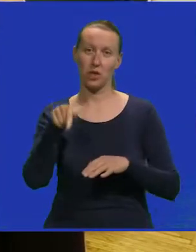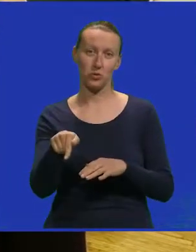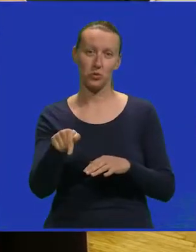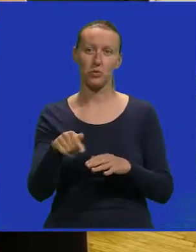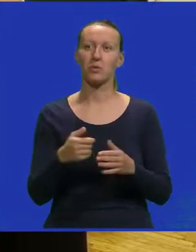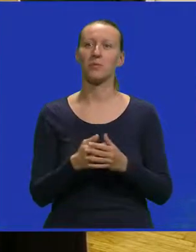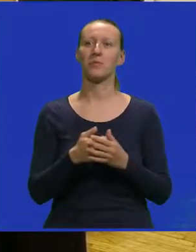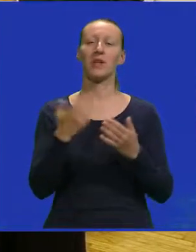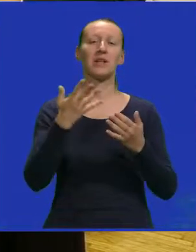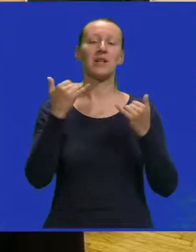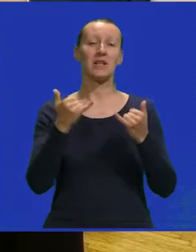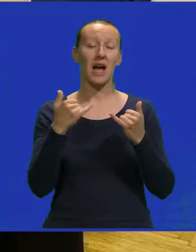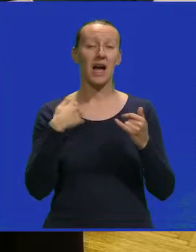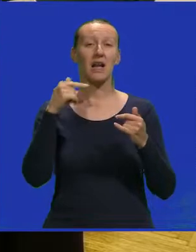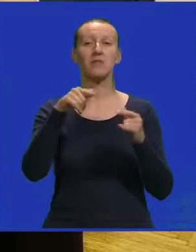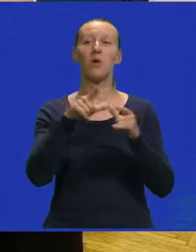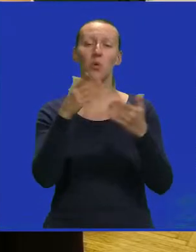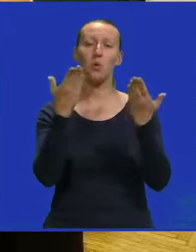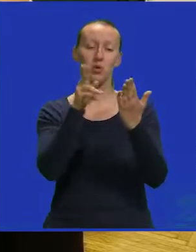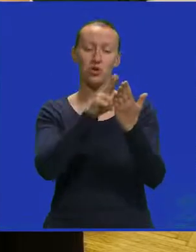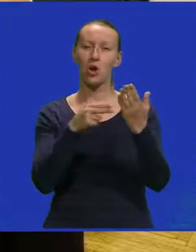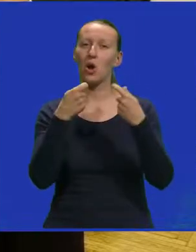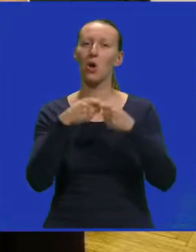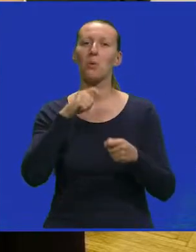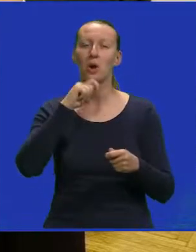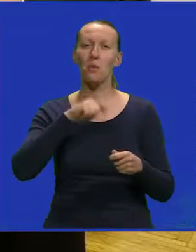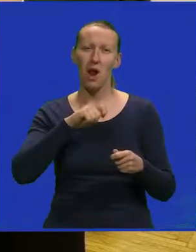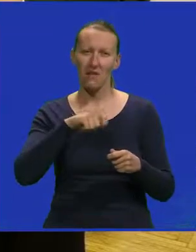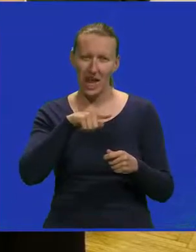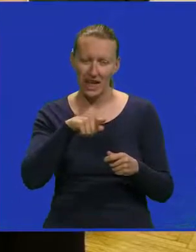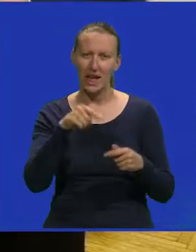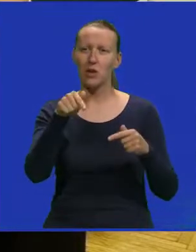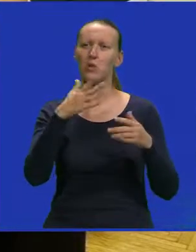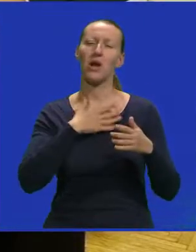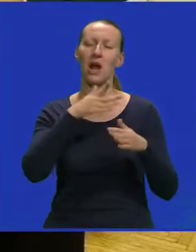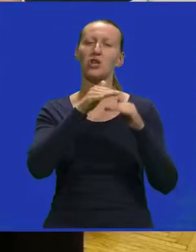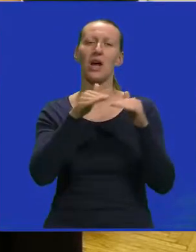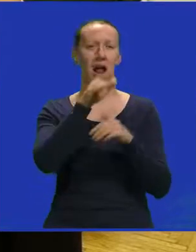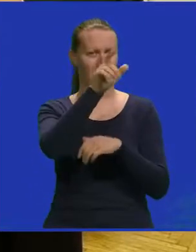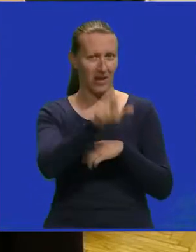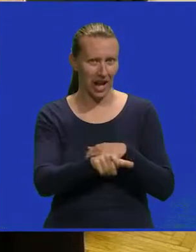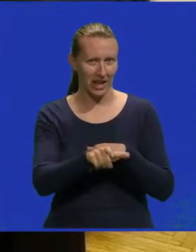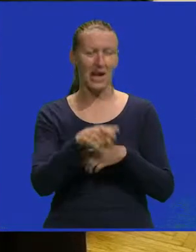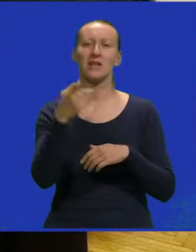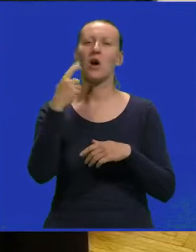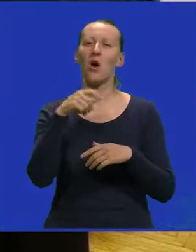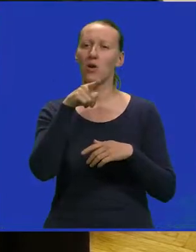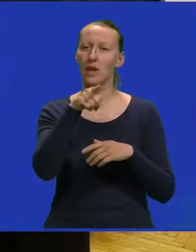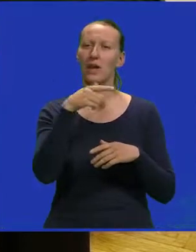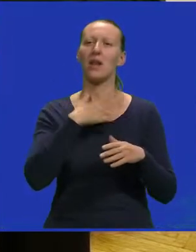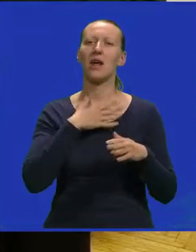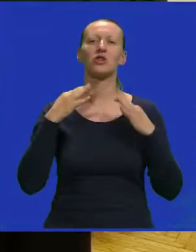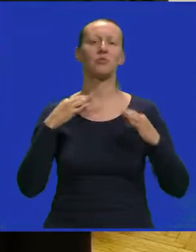Kad kada smo u čitaonici kluba umirovljenika, tu je naša ravnateljica, onda je tamo